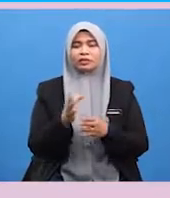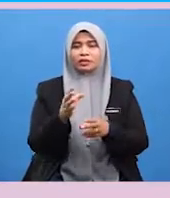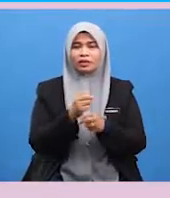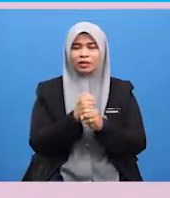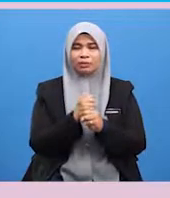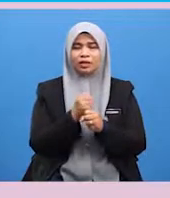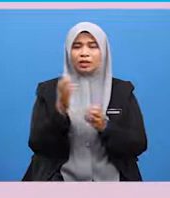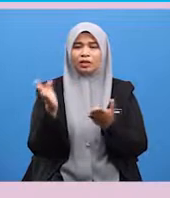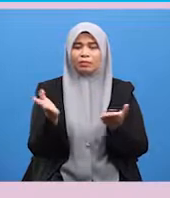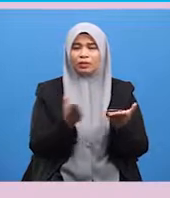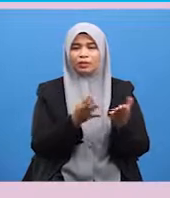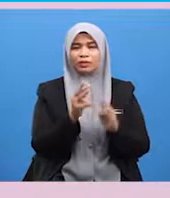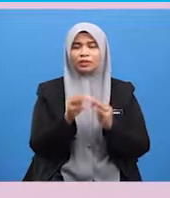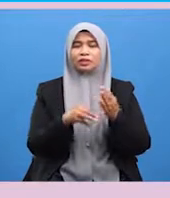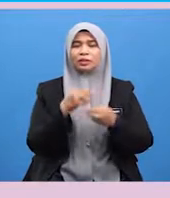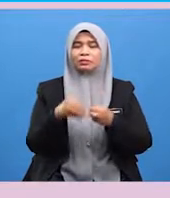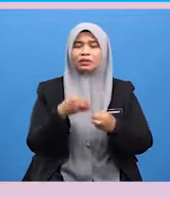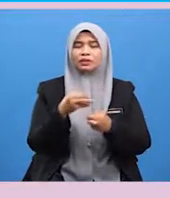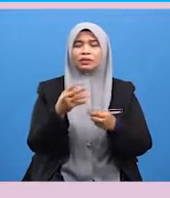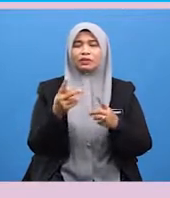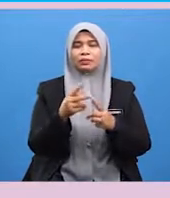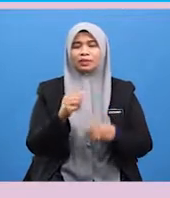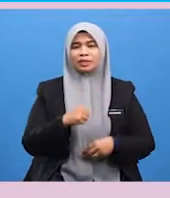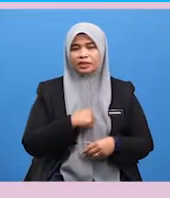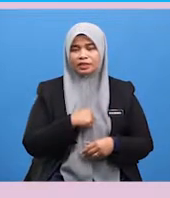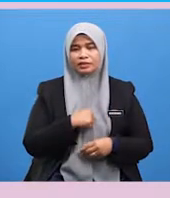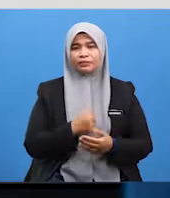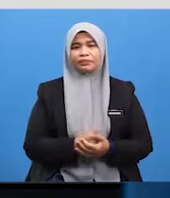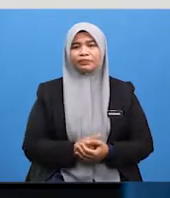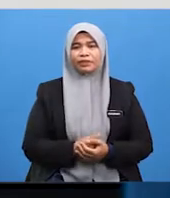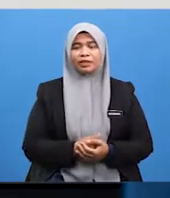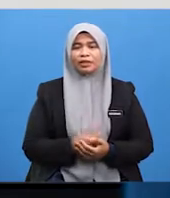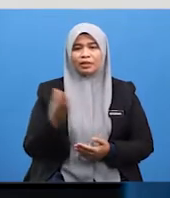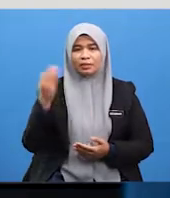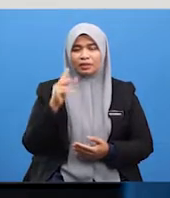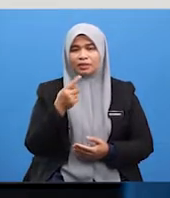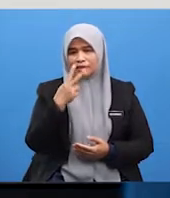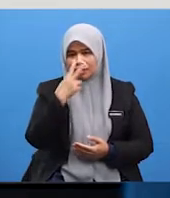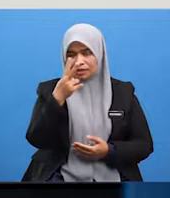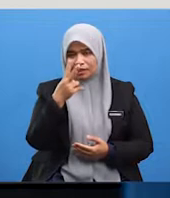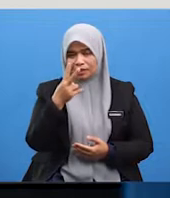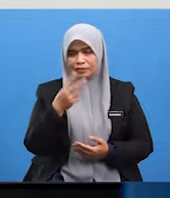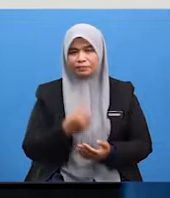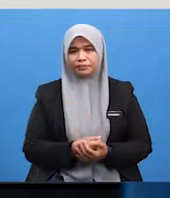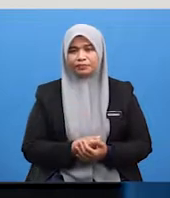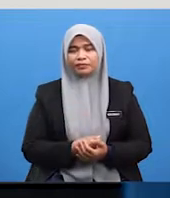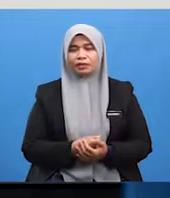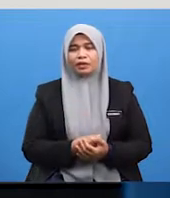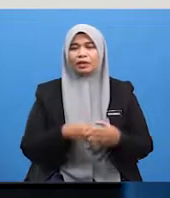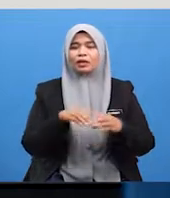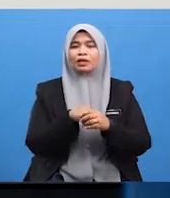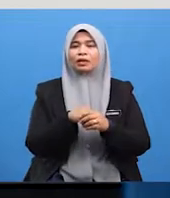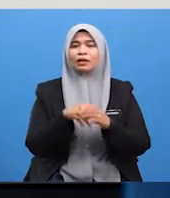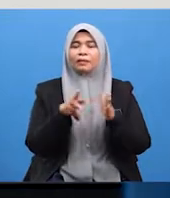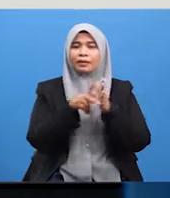dapat membawa kemajuan kepada diri sendiri. Mari kita lihat petikan 2 dalam paparan